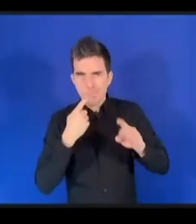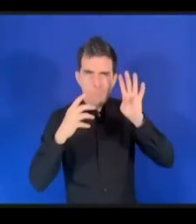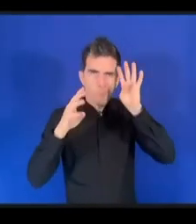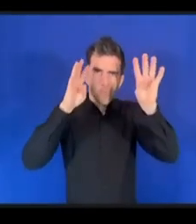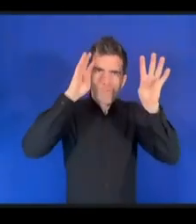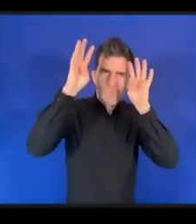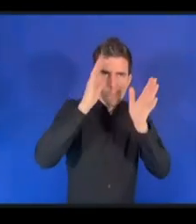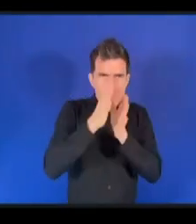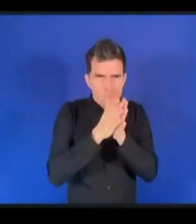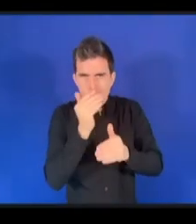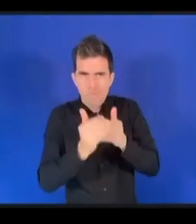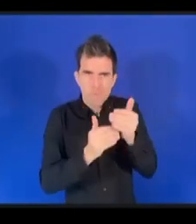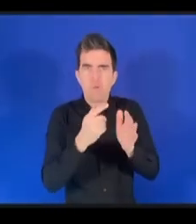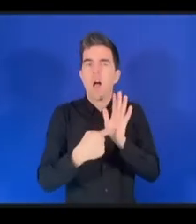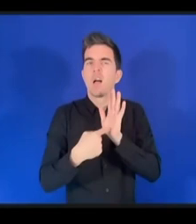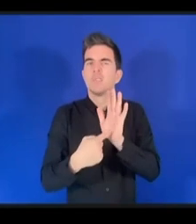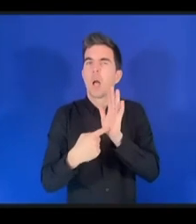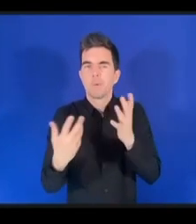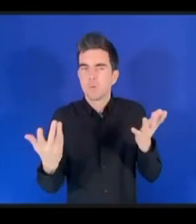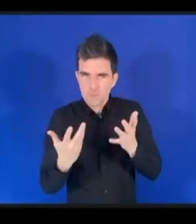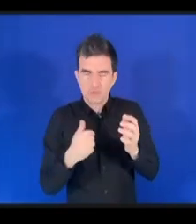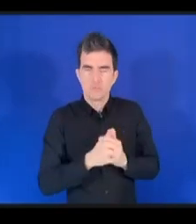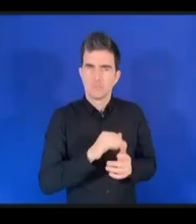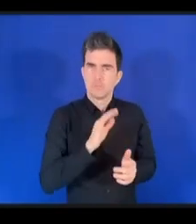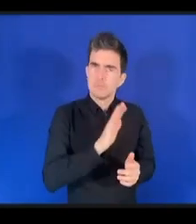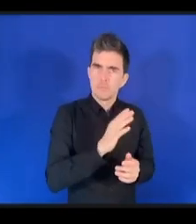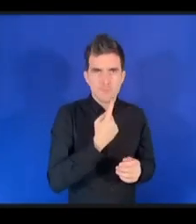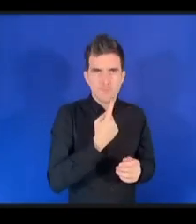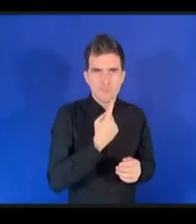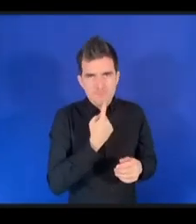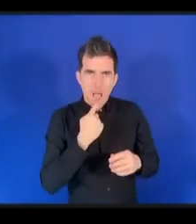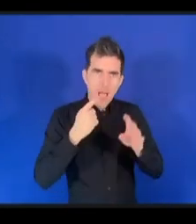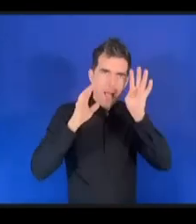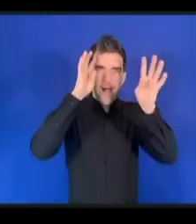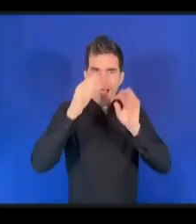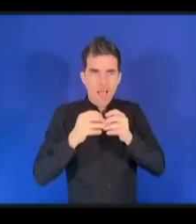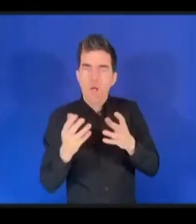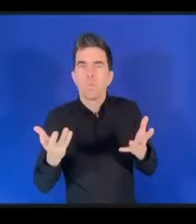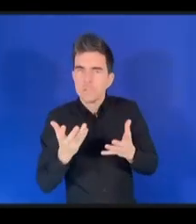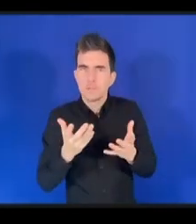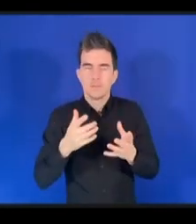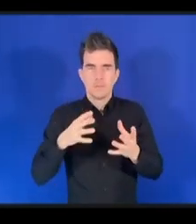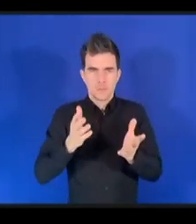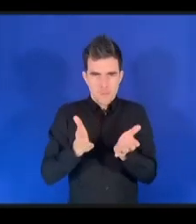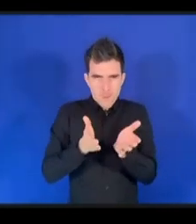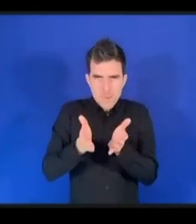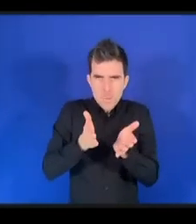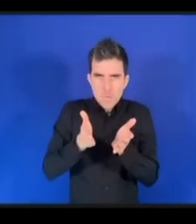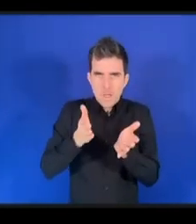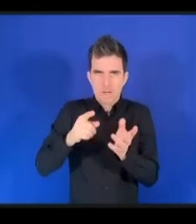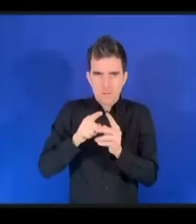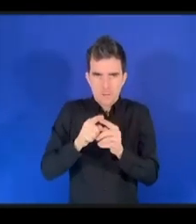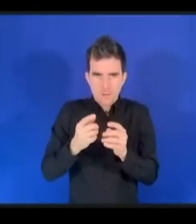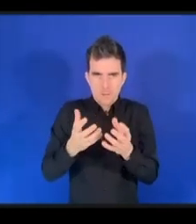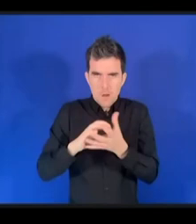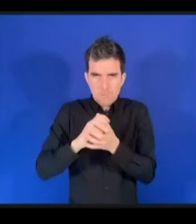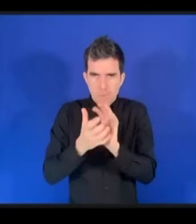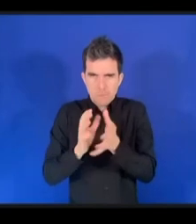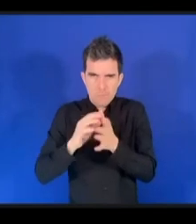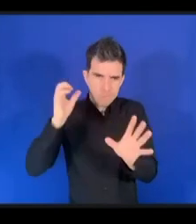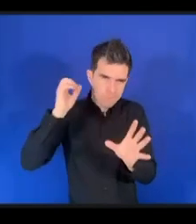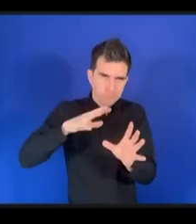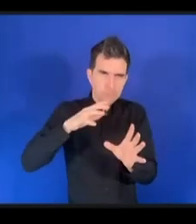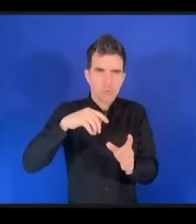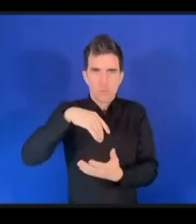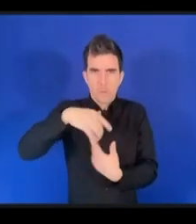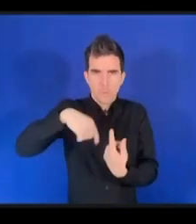り、そしてコンデンサーになっています。例えば印刷や染め物が盛